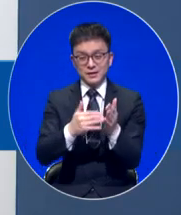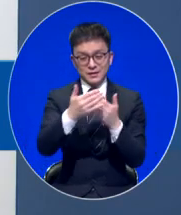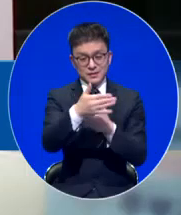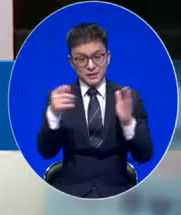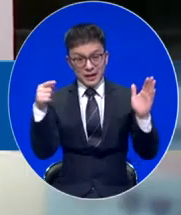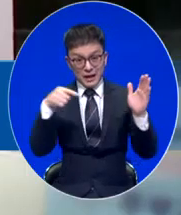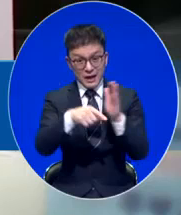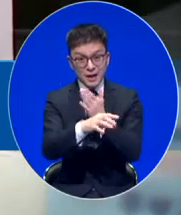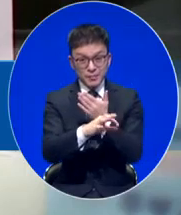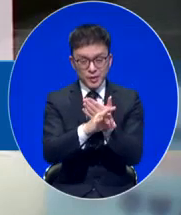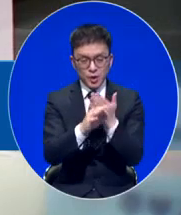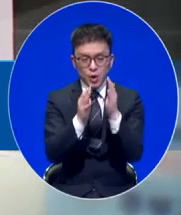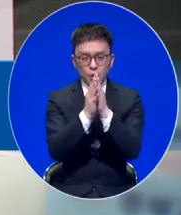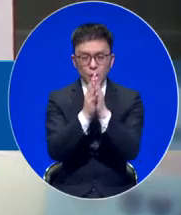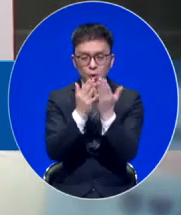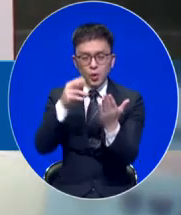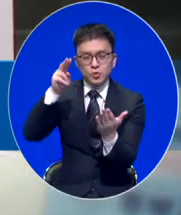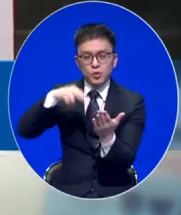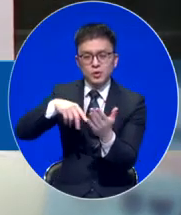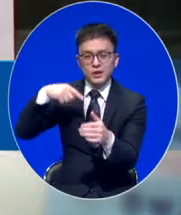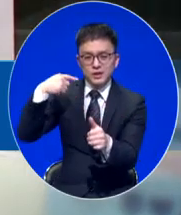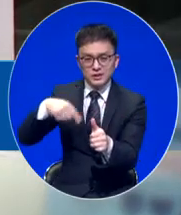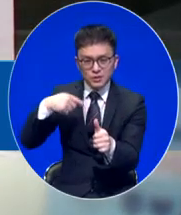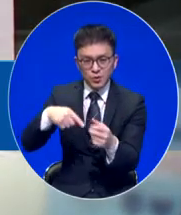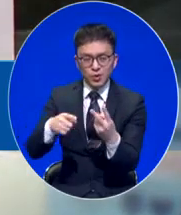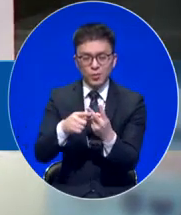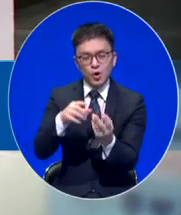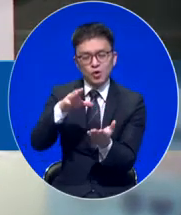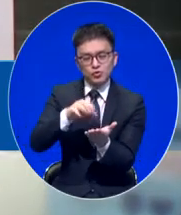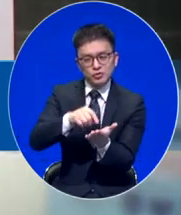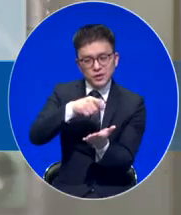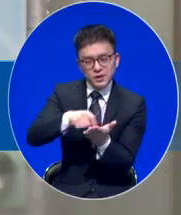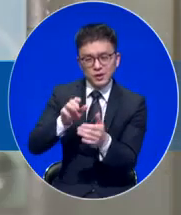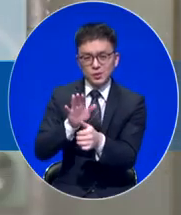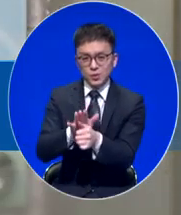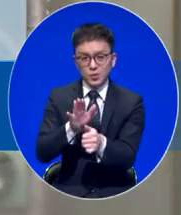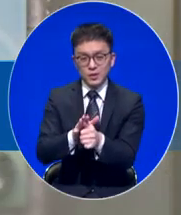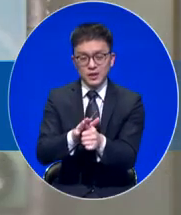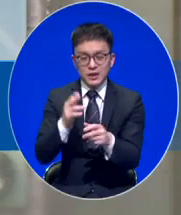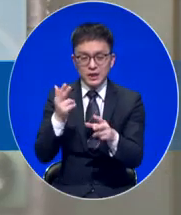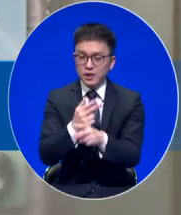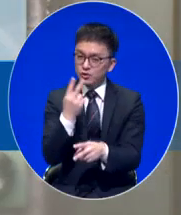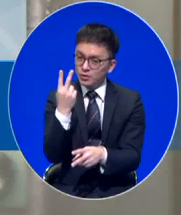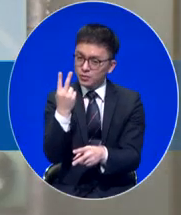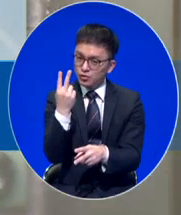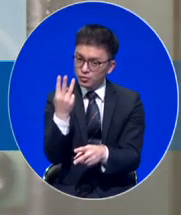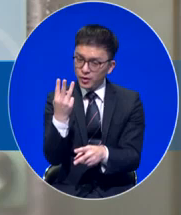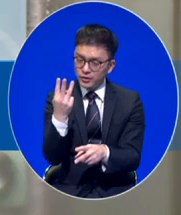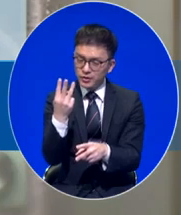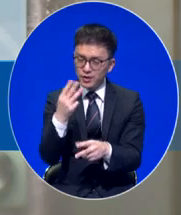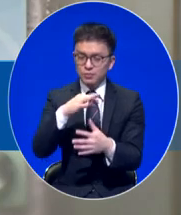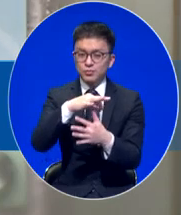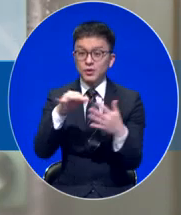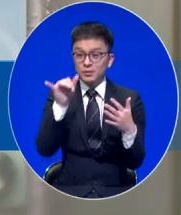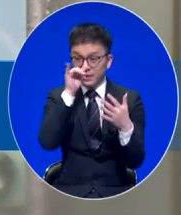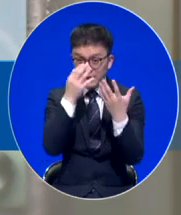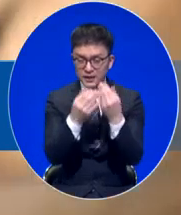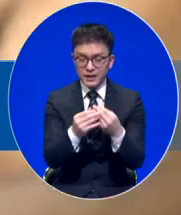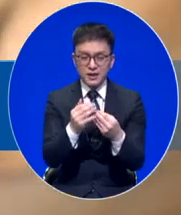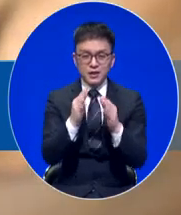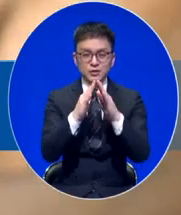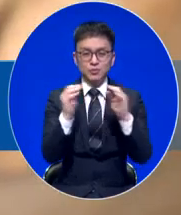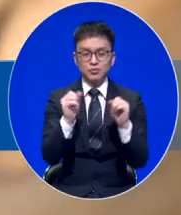것들을 하고요 그 다음에 일주일에 하나 내지 두 개 정도 식 프로그램들을 합니다 예를 들면 전북 익산 의 경우에는 어